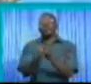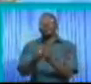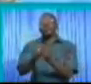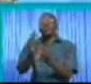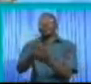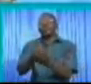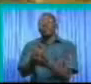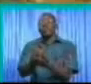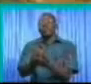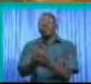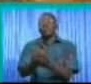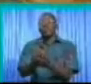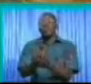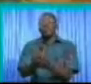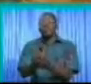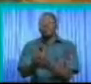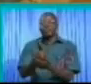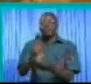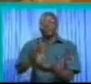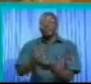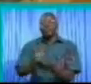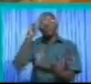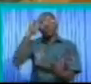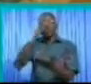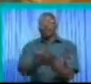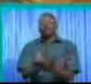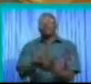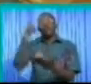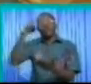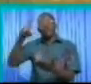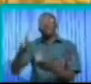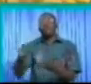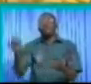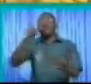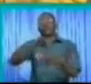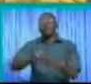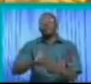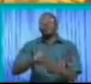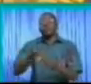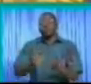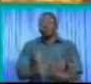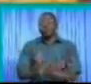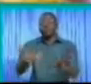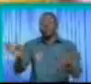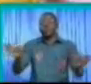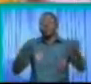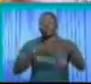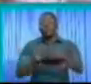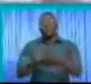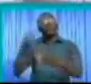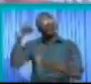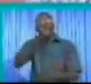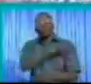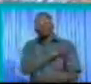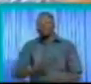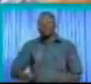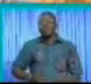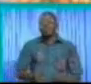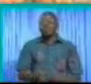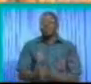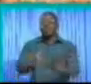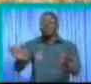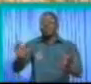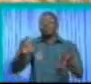Vebamba. C'est par un arrêté portant instruction générale que le bureau de l'Assemblée nationale, en sa séance du lundi